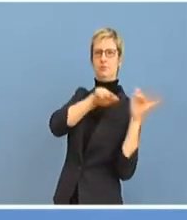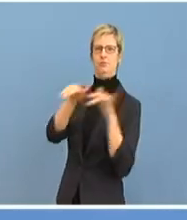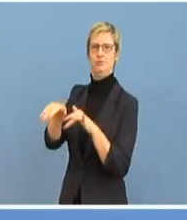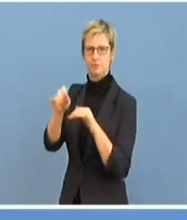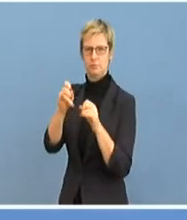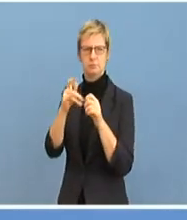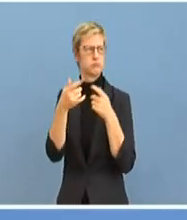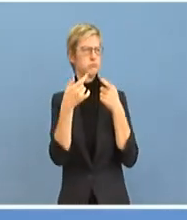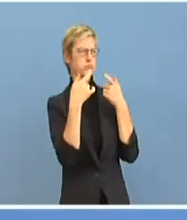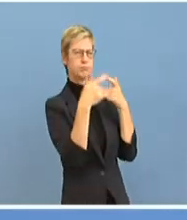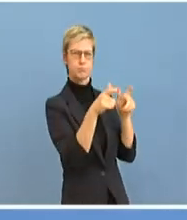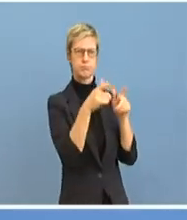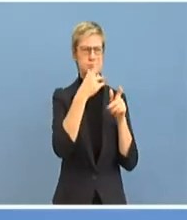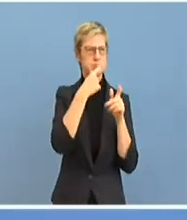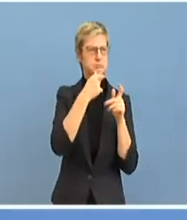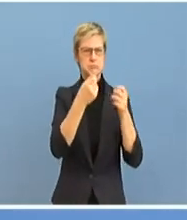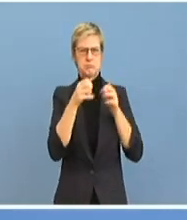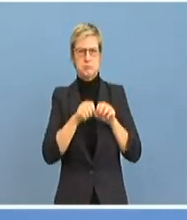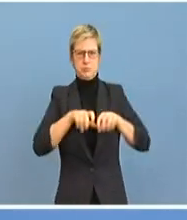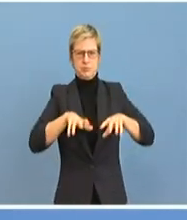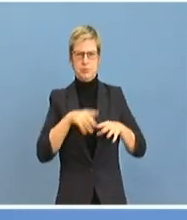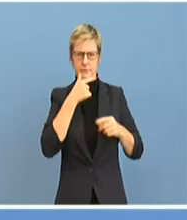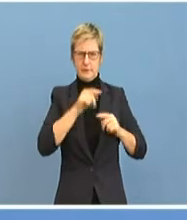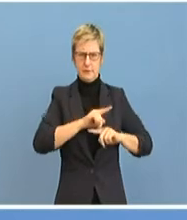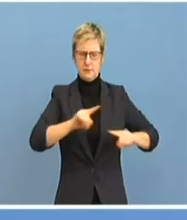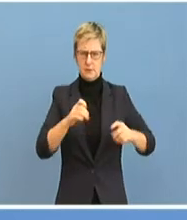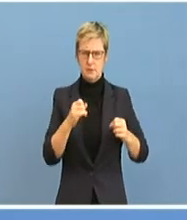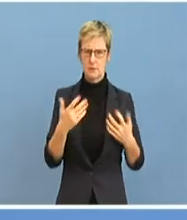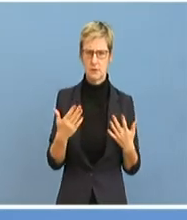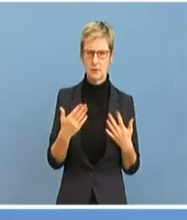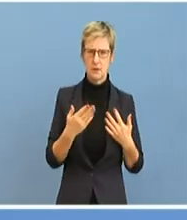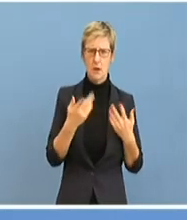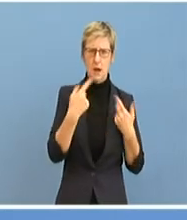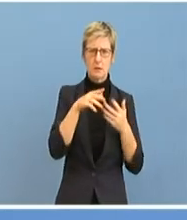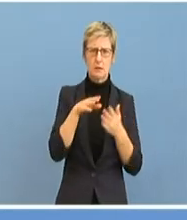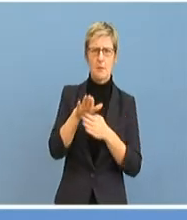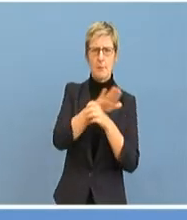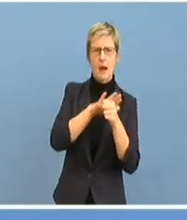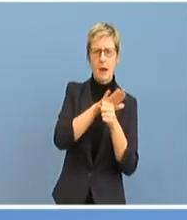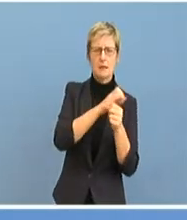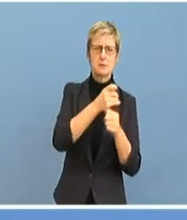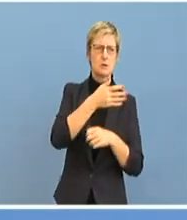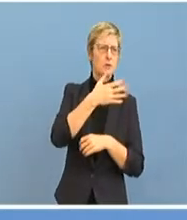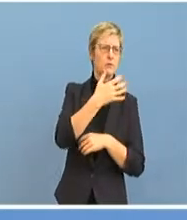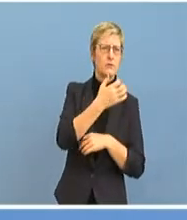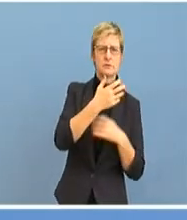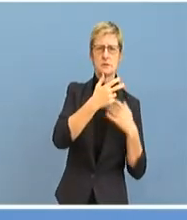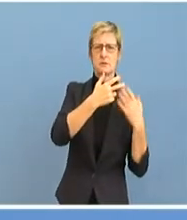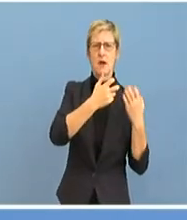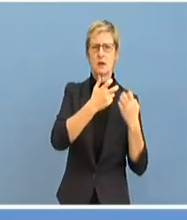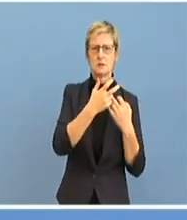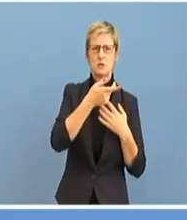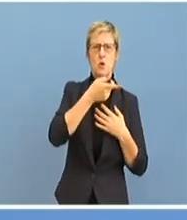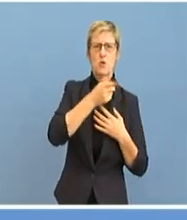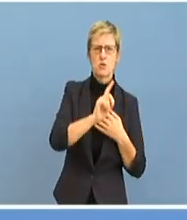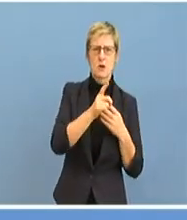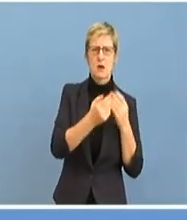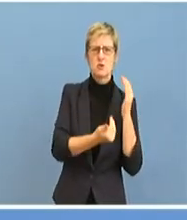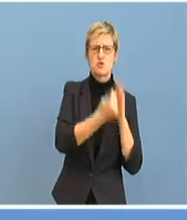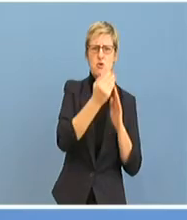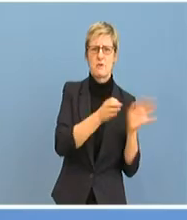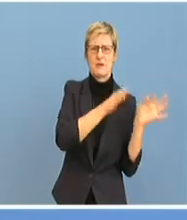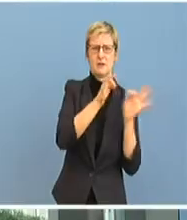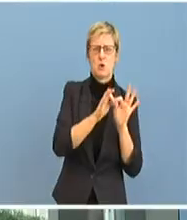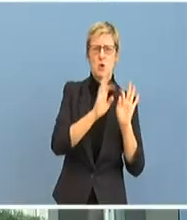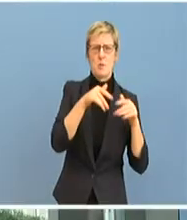gegenüber Regionen, die derzeit bei 50, 60, 80 oder 100 Fällen auf 100.000 über 7 Tage